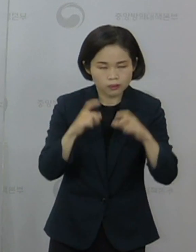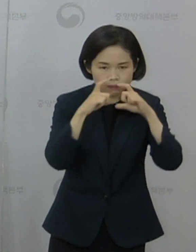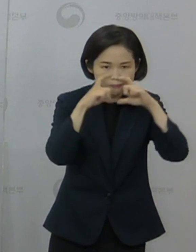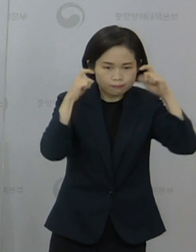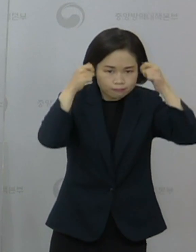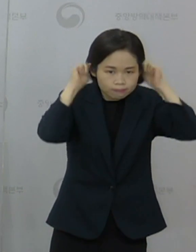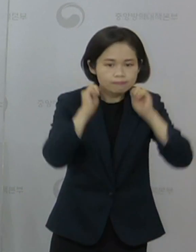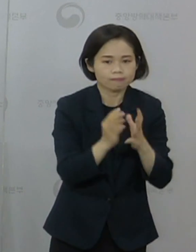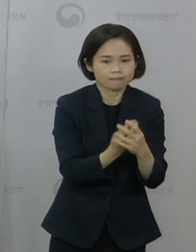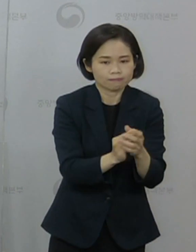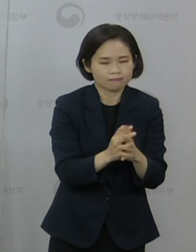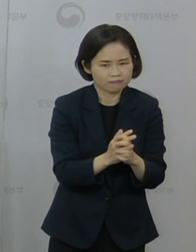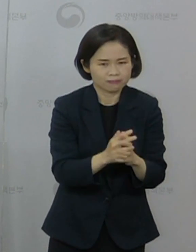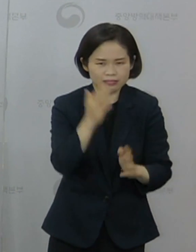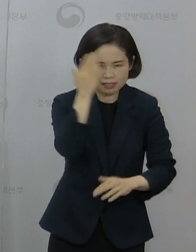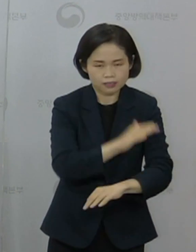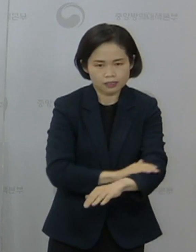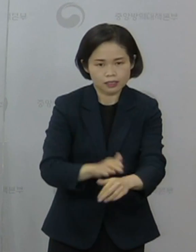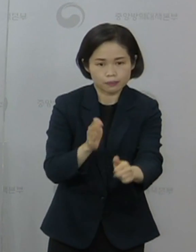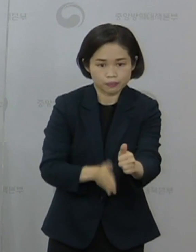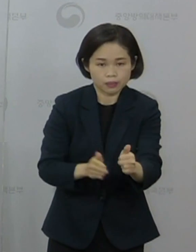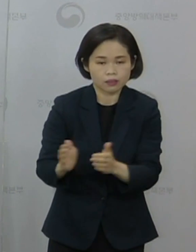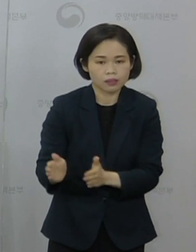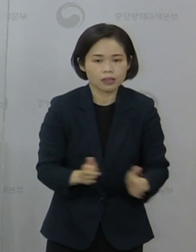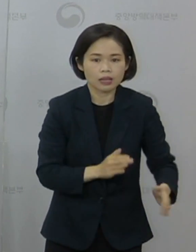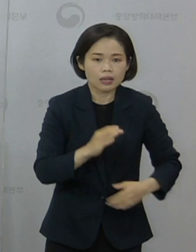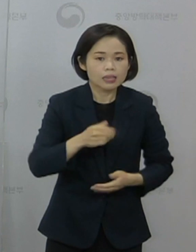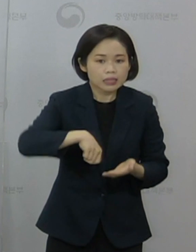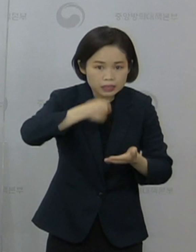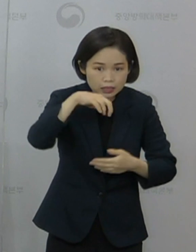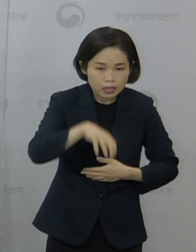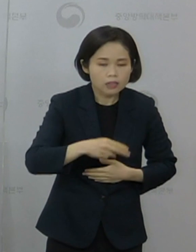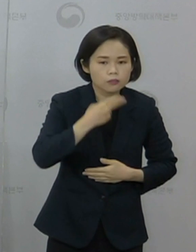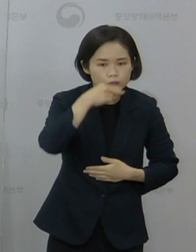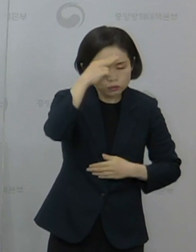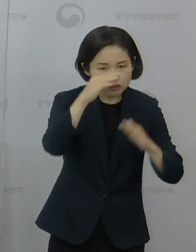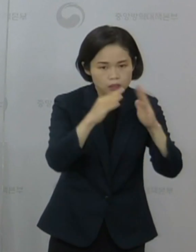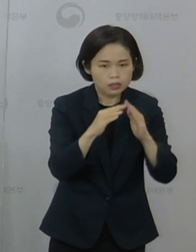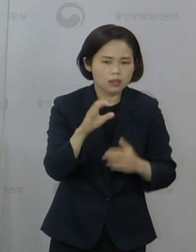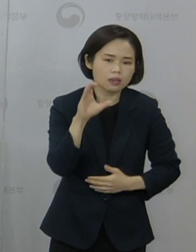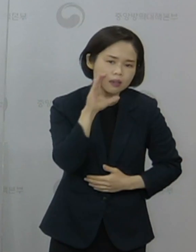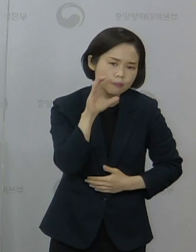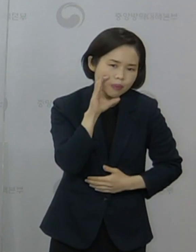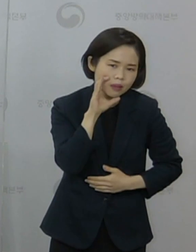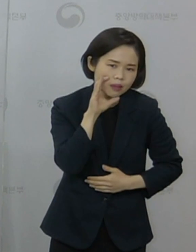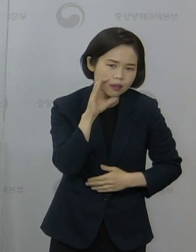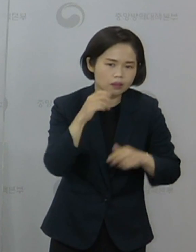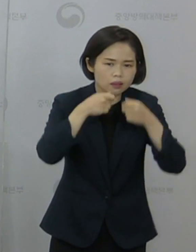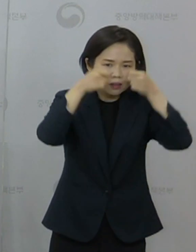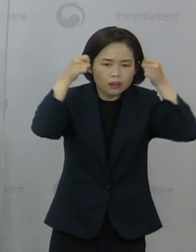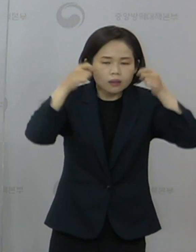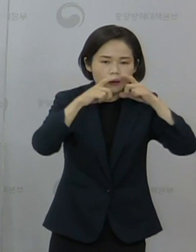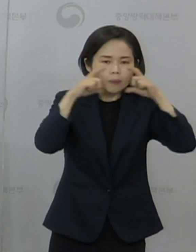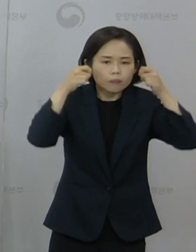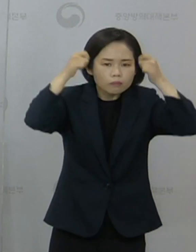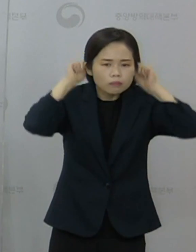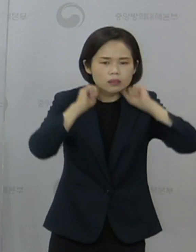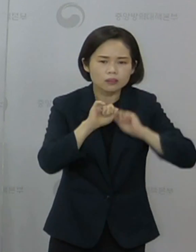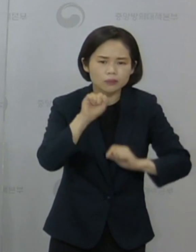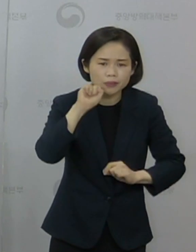가져주시길 바랍니다 특히 식당이나 카페 술집에서는 마스크 착용이 가장 어려운 그런 상황입니다